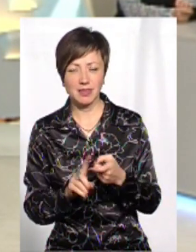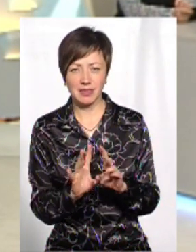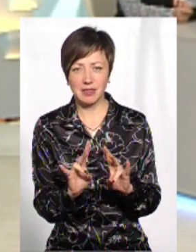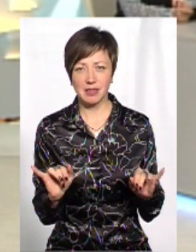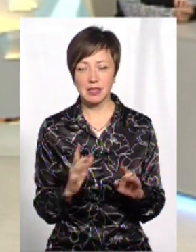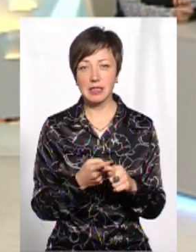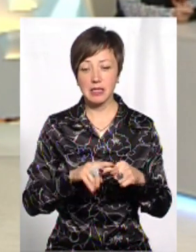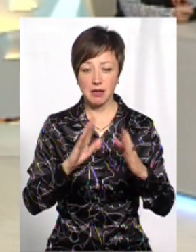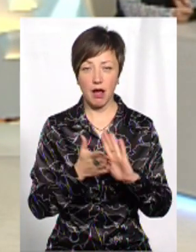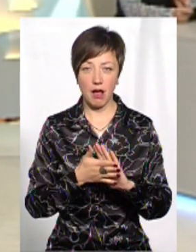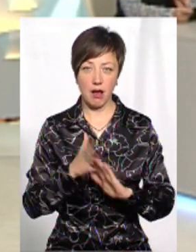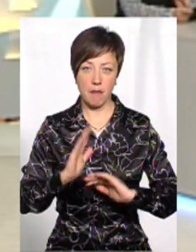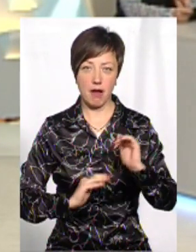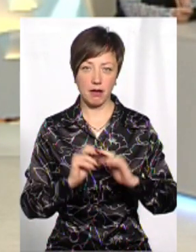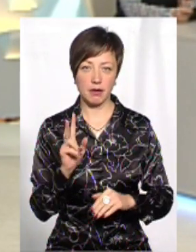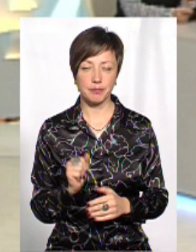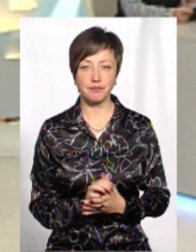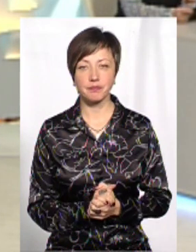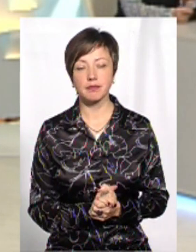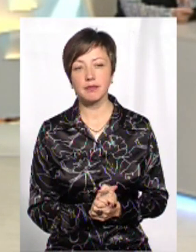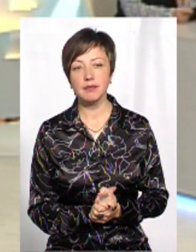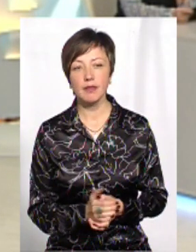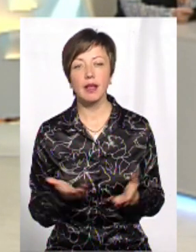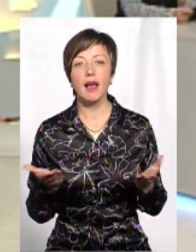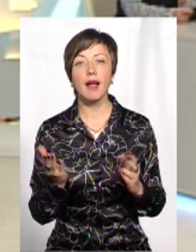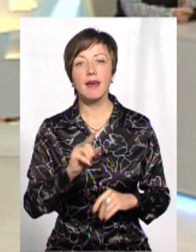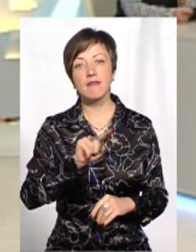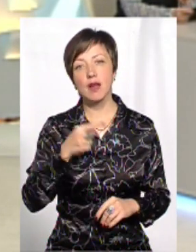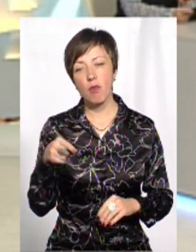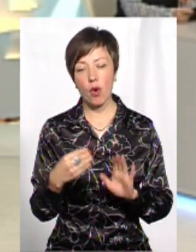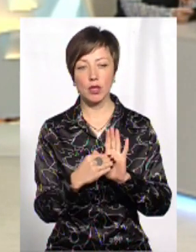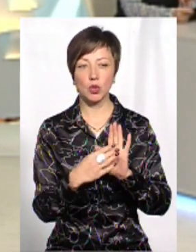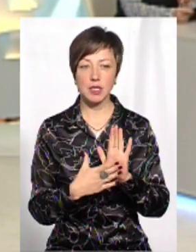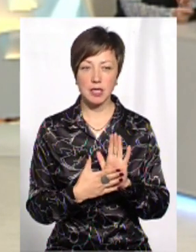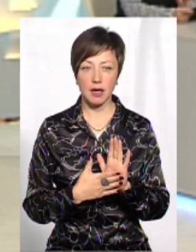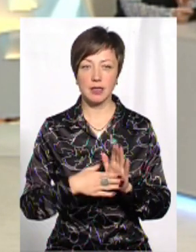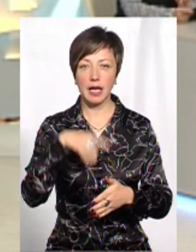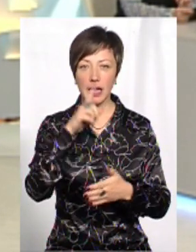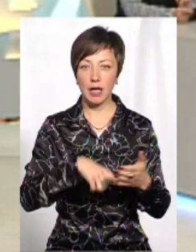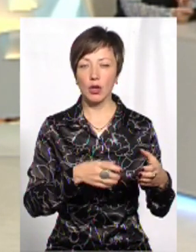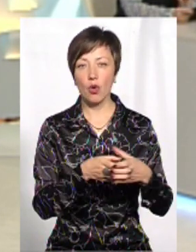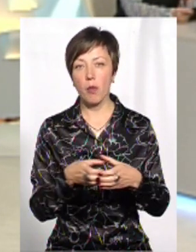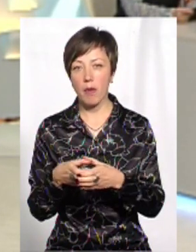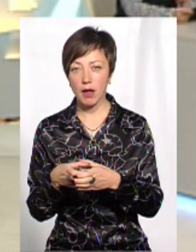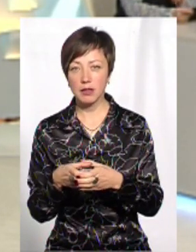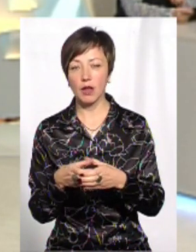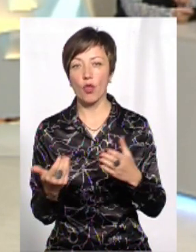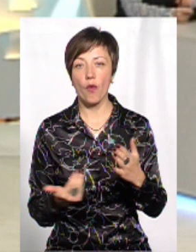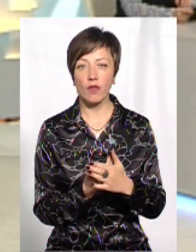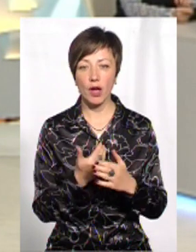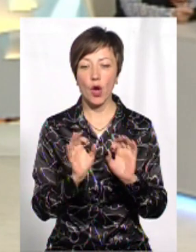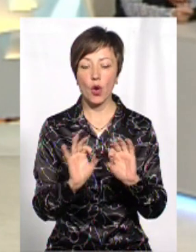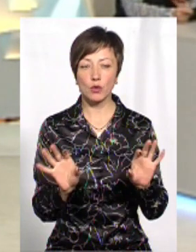це загальна практика. Проте, які вимоги до реєстрації релігійних громад, зокрема й